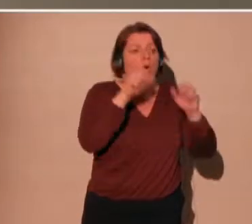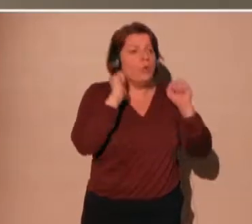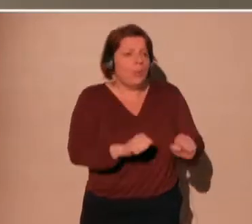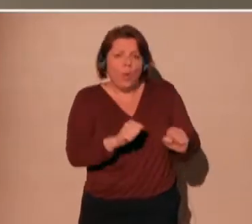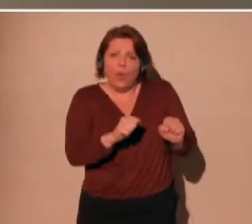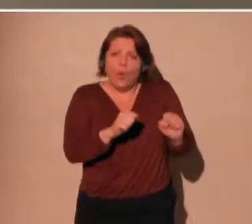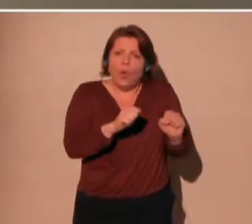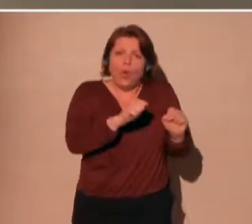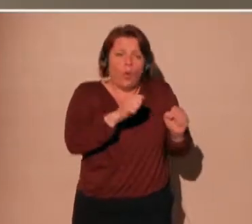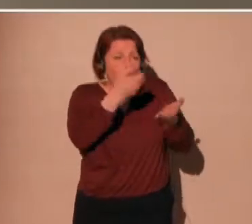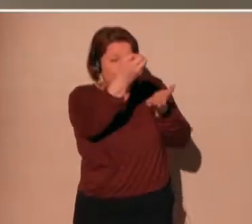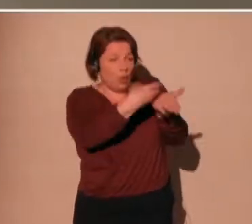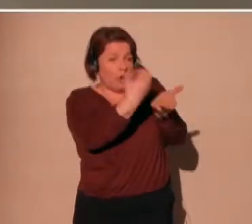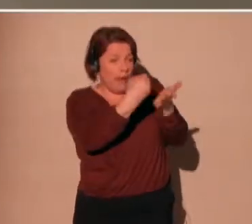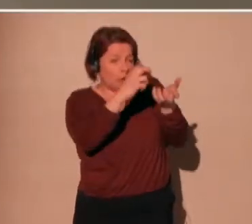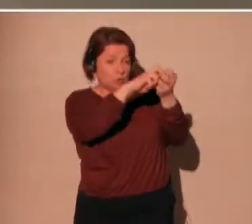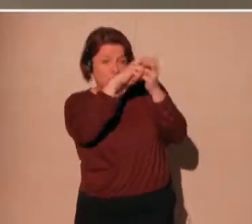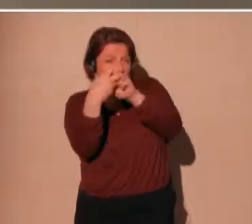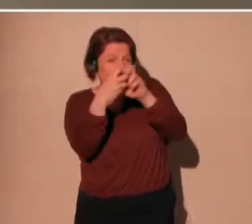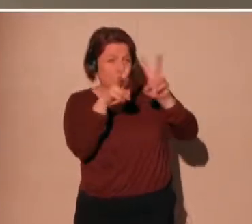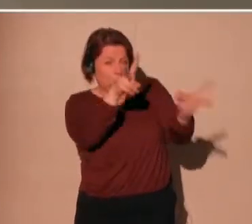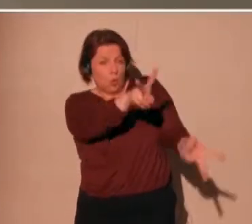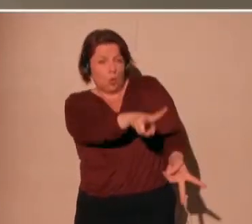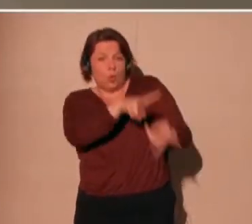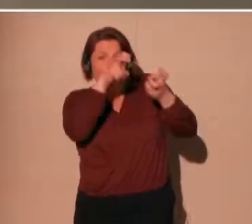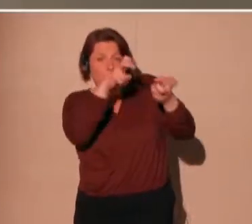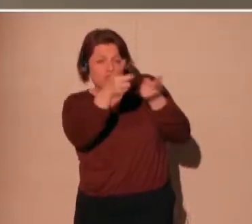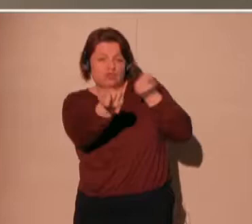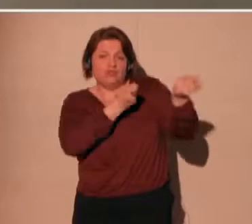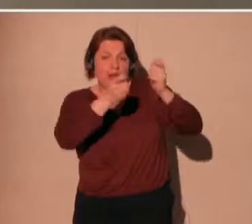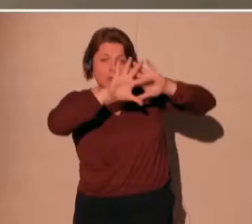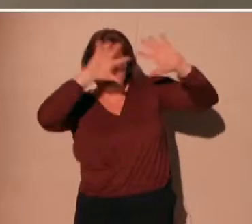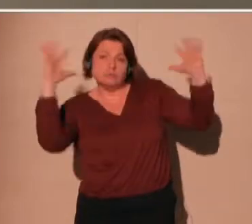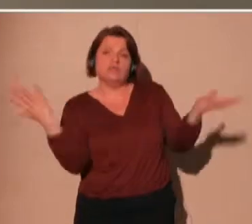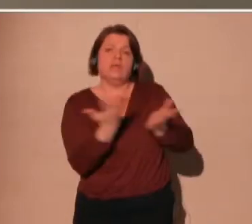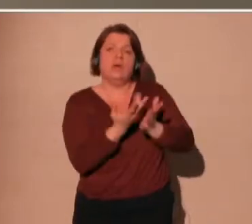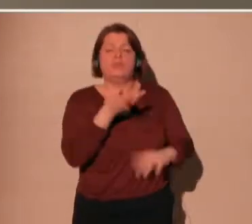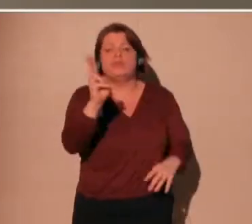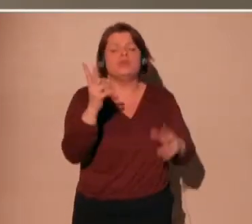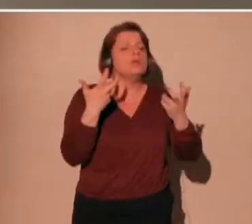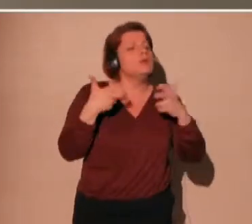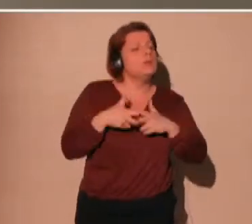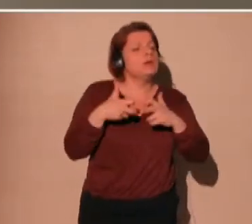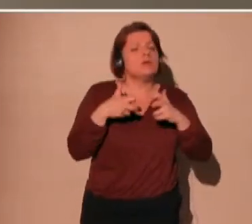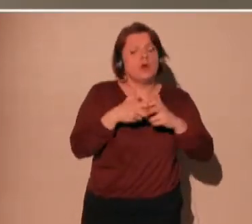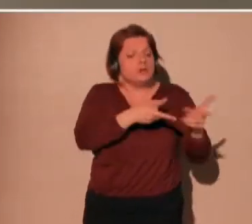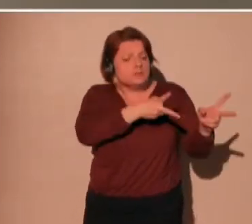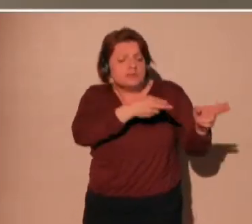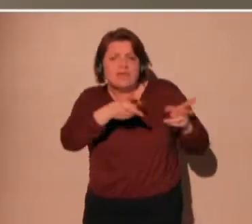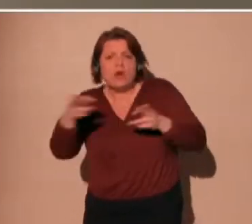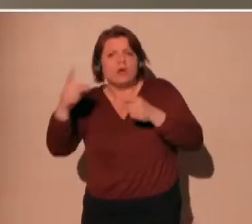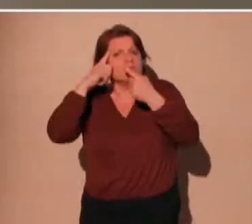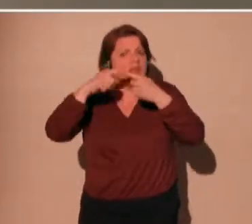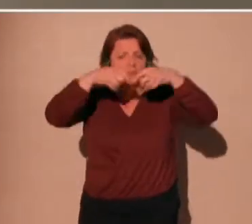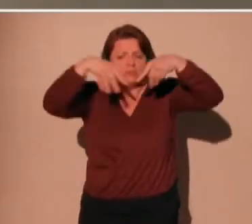des structures de données beaucoup plus générales, telles que des séquences avec des données en